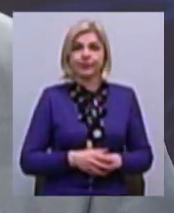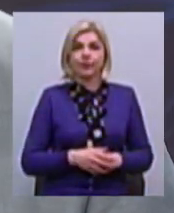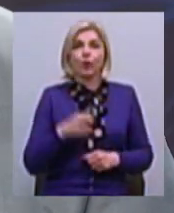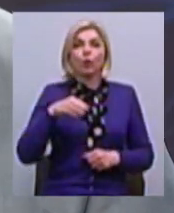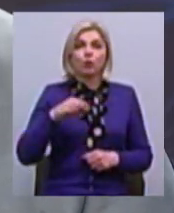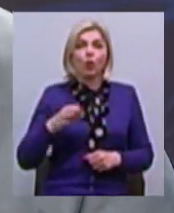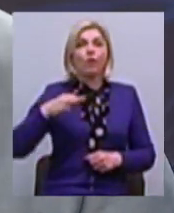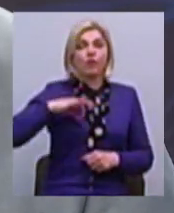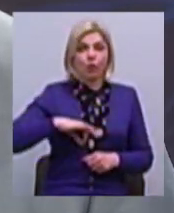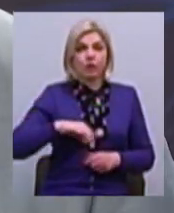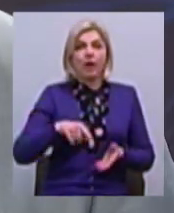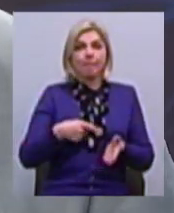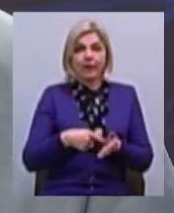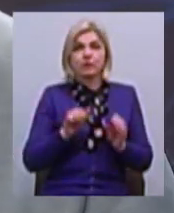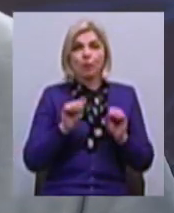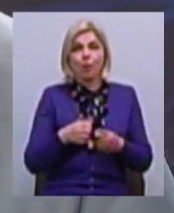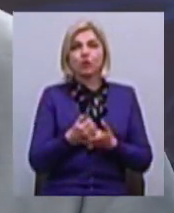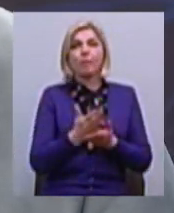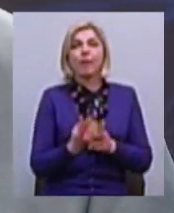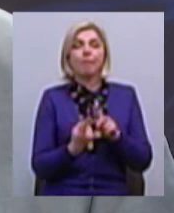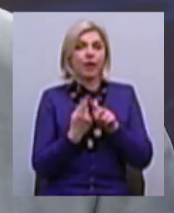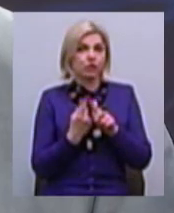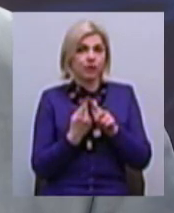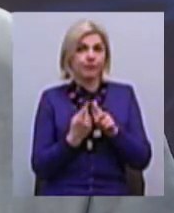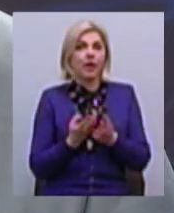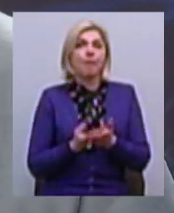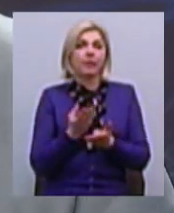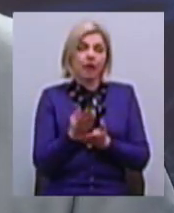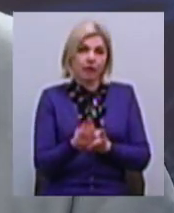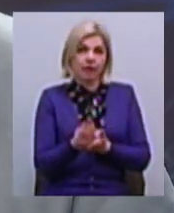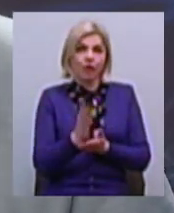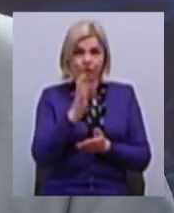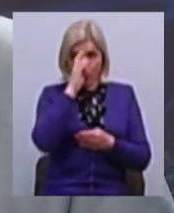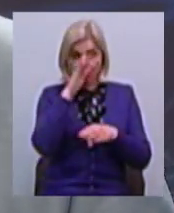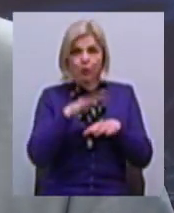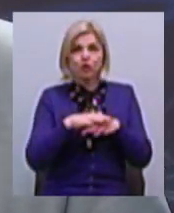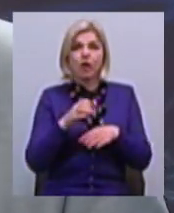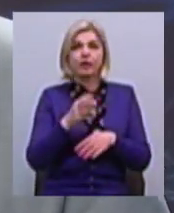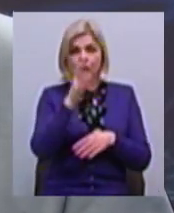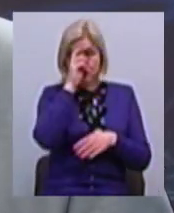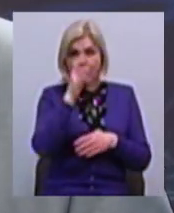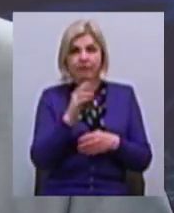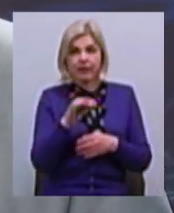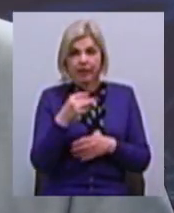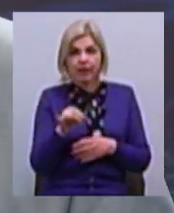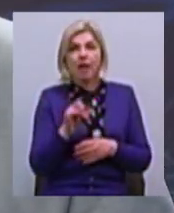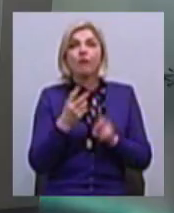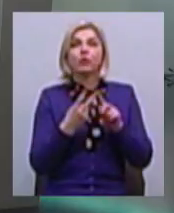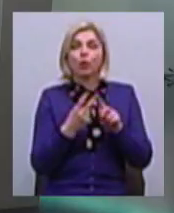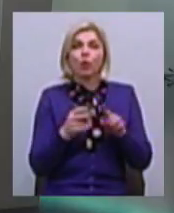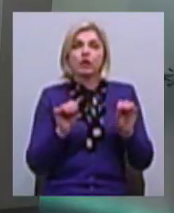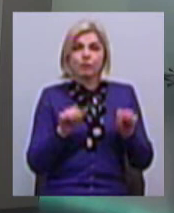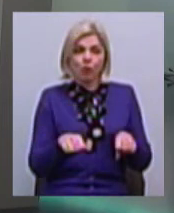вигоди і, ну, місто зможе забезпечити, по-перше, платежі в бюджет державний концесійні, по-друге,